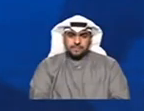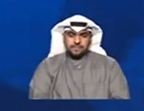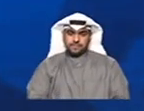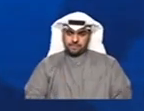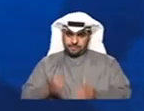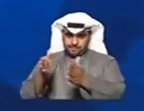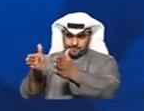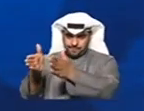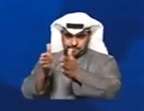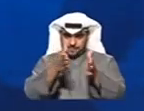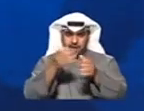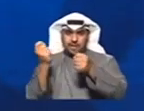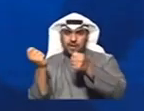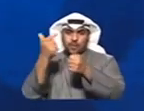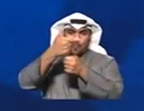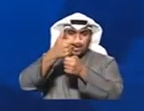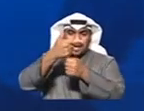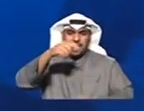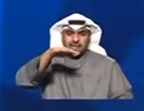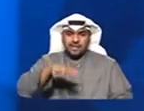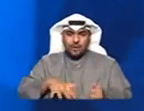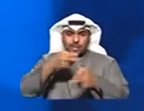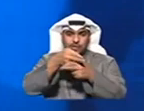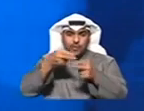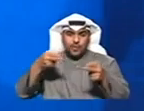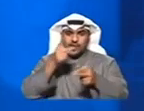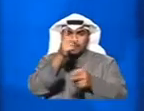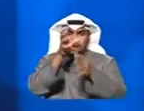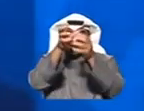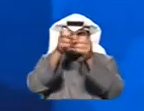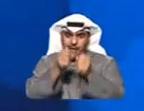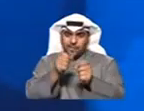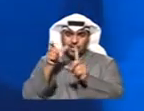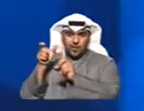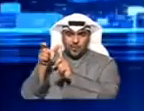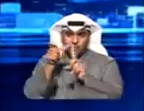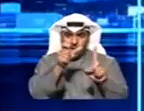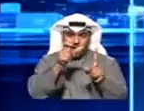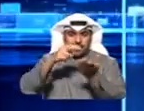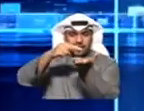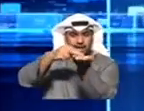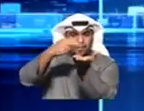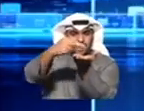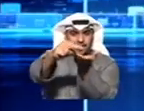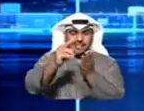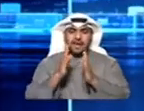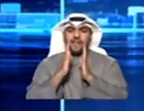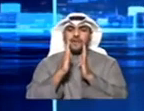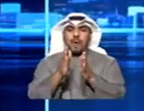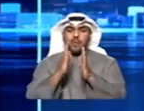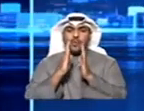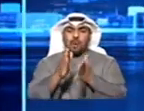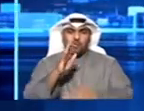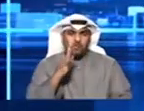بعث سمو ولي العهد الشيخ نواف الأحمد الجابر الصباح حفظه الله برقية تهنئة إلى سمو الشيخ صباح الخالد